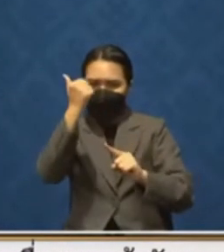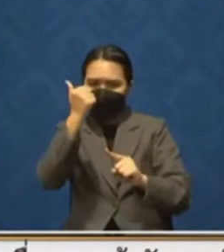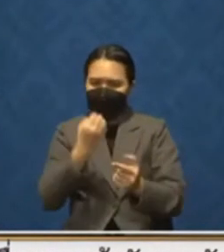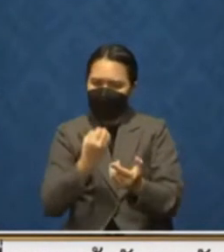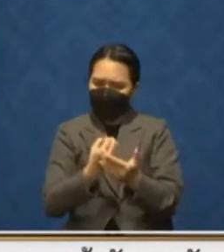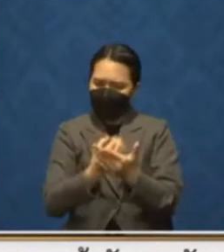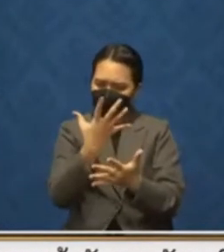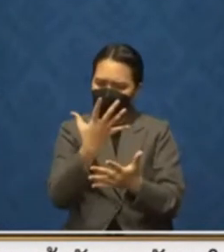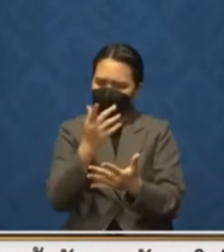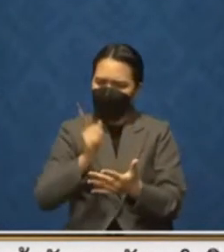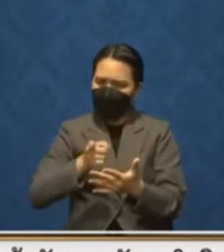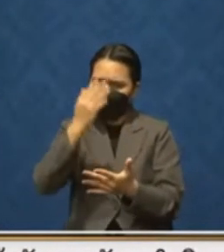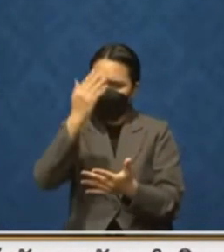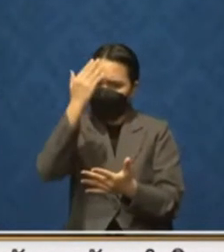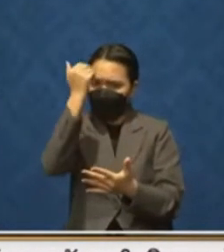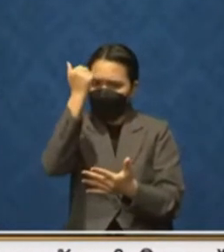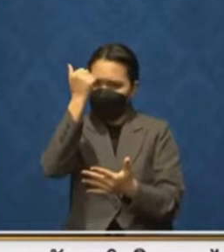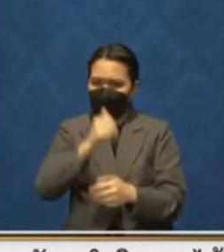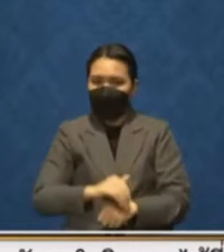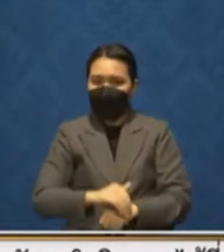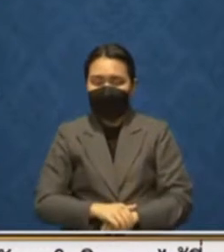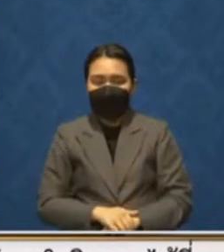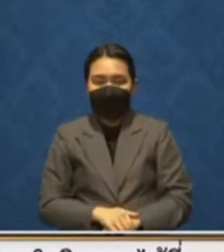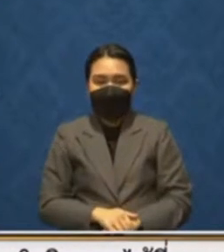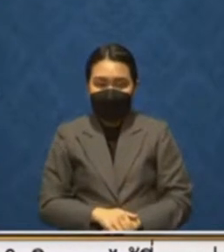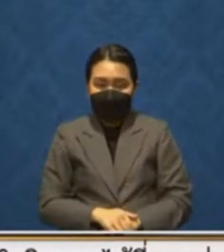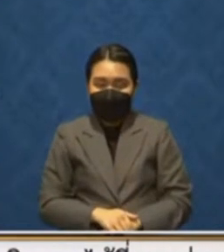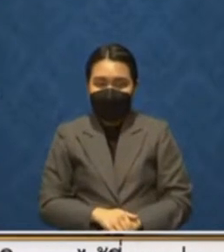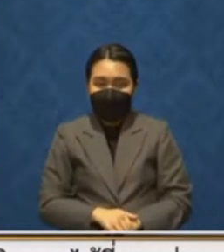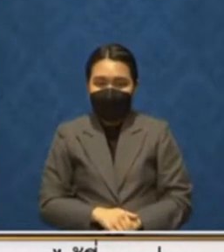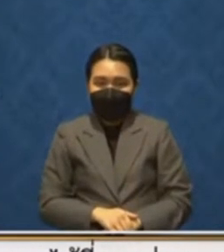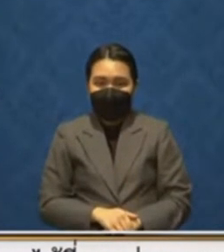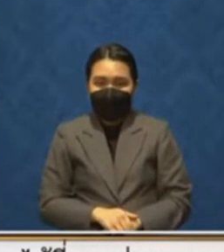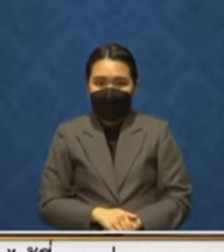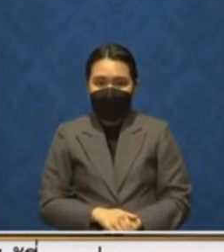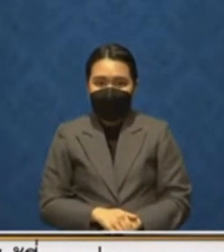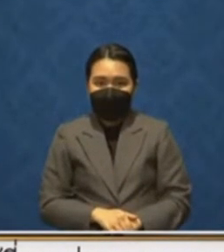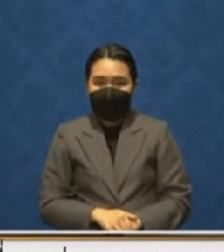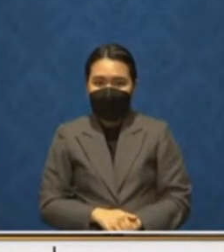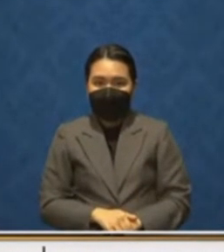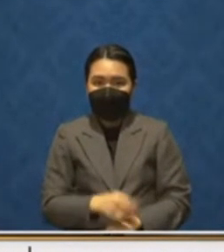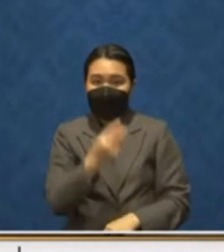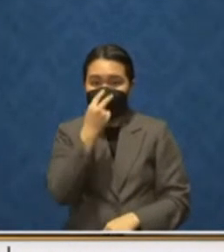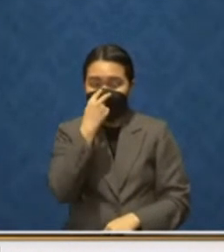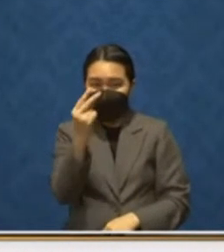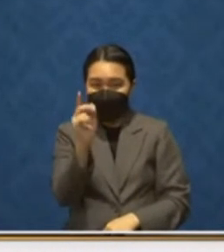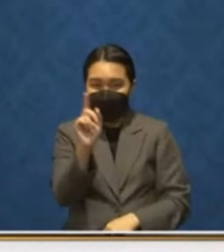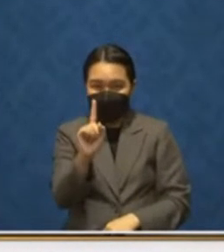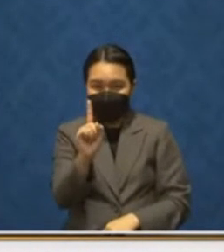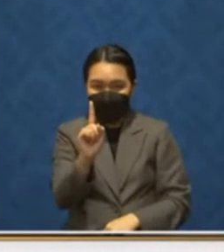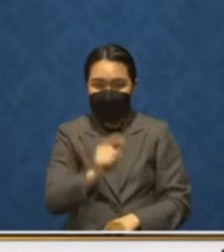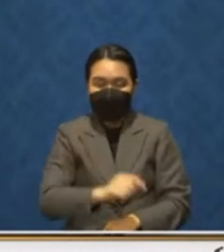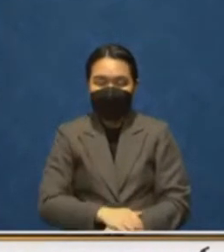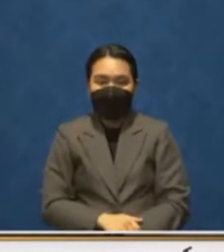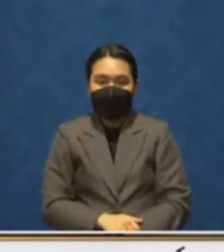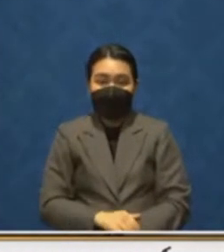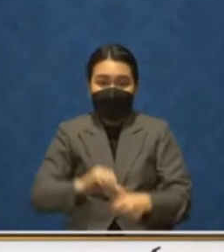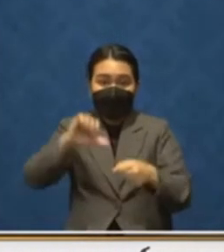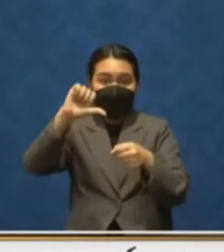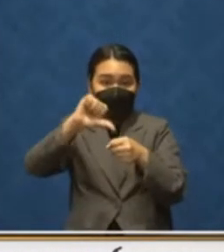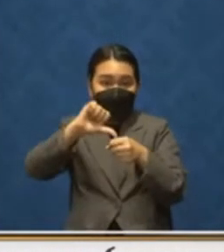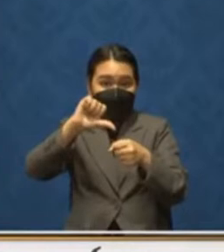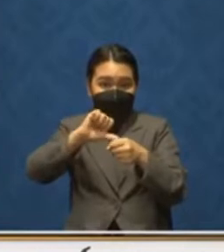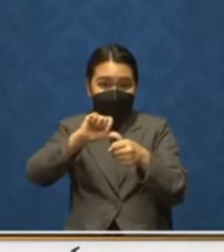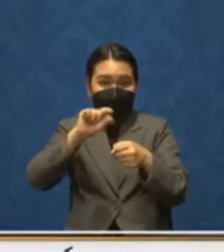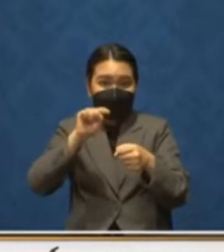เนี่ยประธานครับปรากฏว่าเปิดการ์ดที่ Price